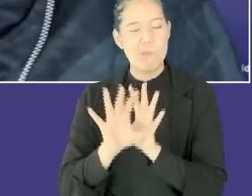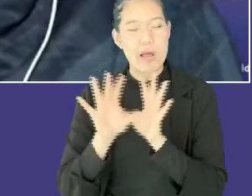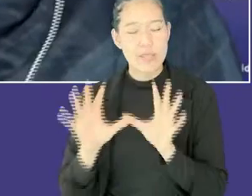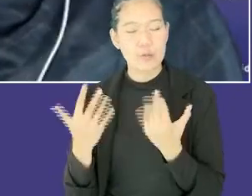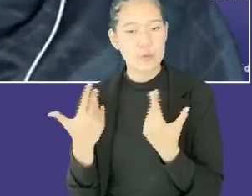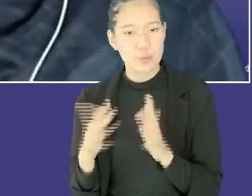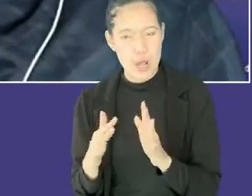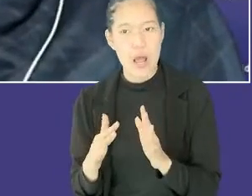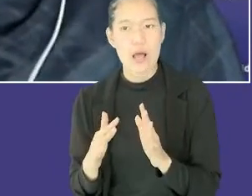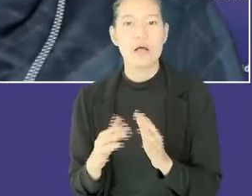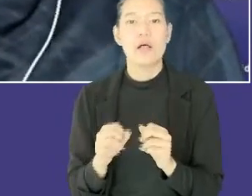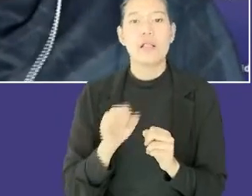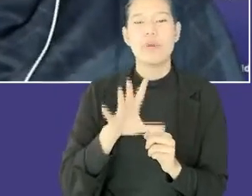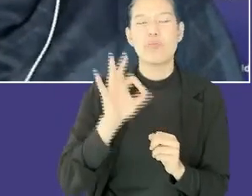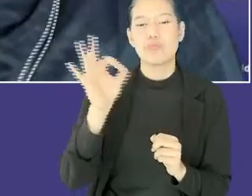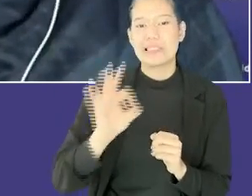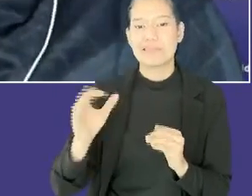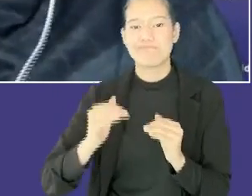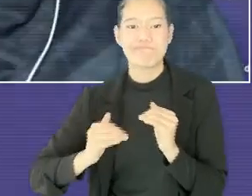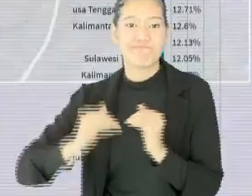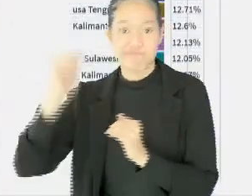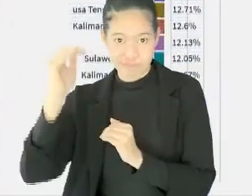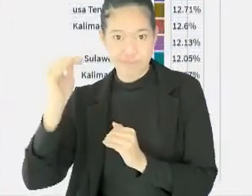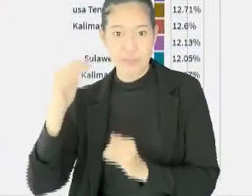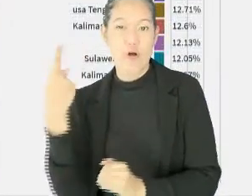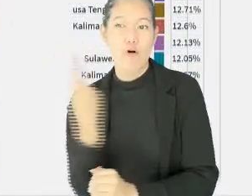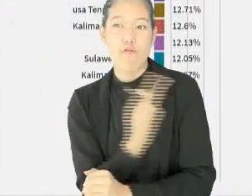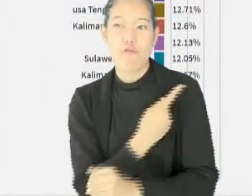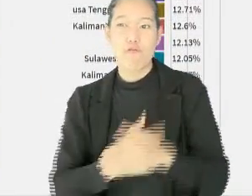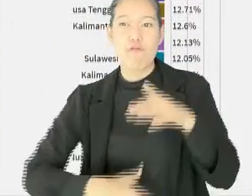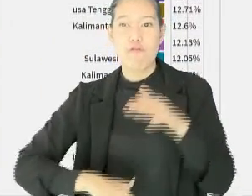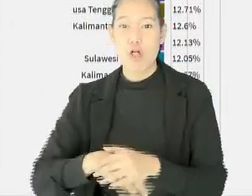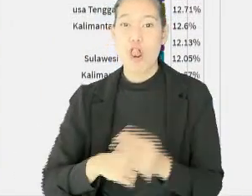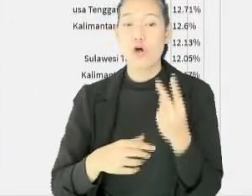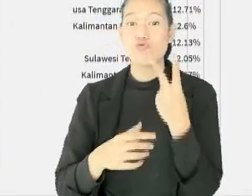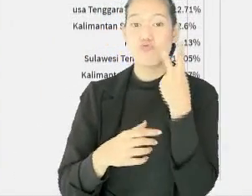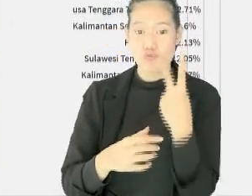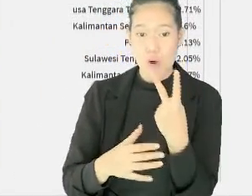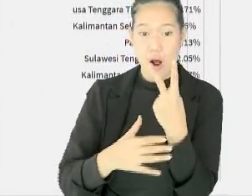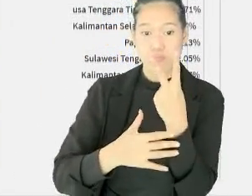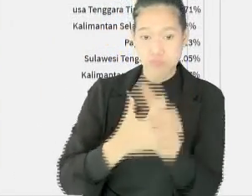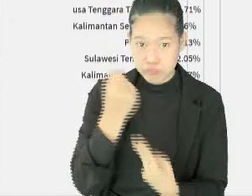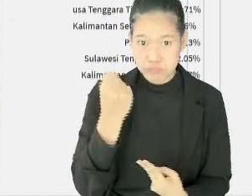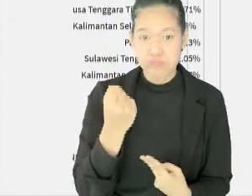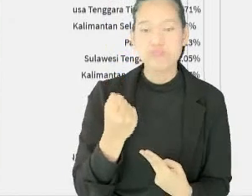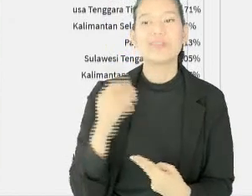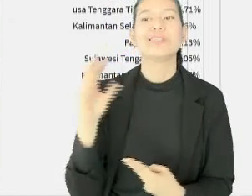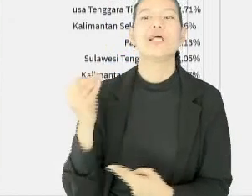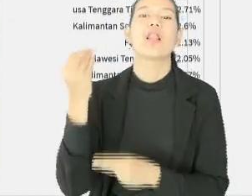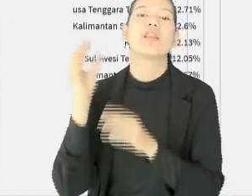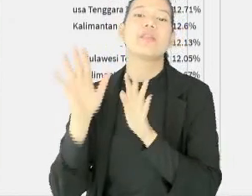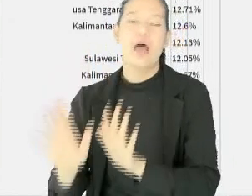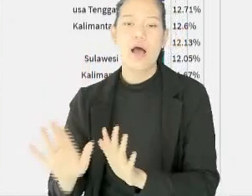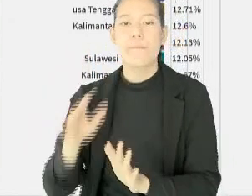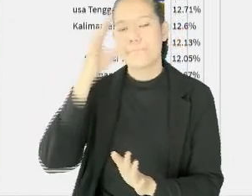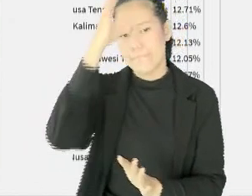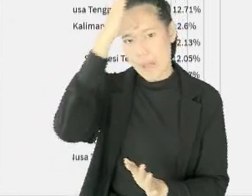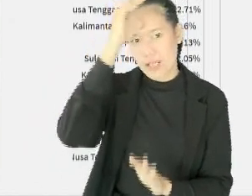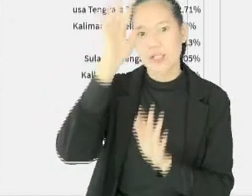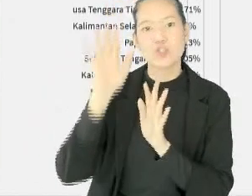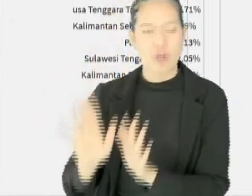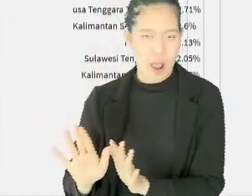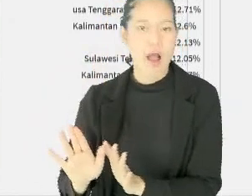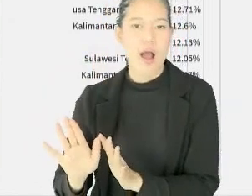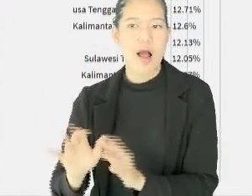banyak gitu ya yang sudah lebih dari 50% untuk full dosis-dosis penuh Dua dosis gitu ya ini baru DKI Jakarta sama Bali